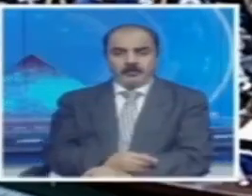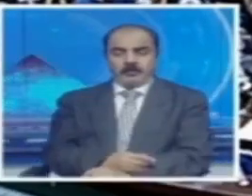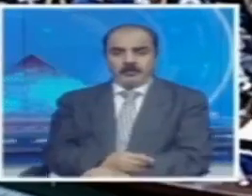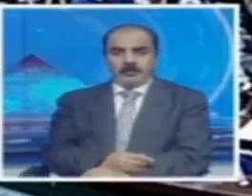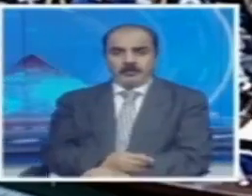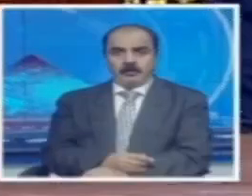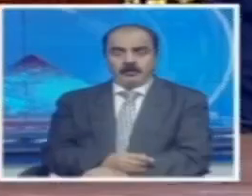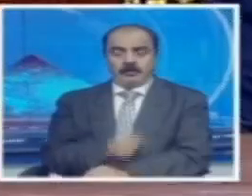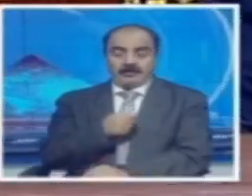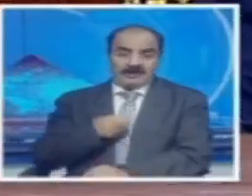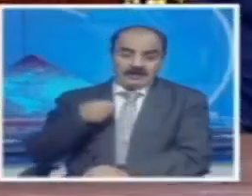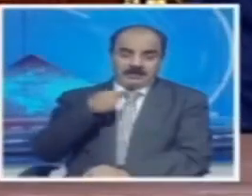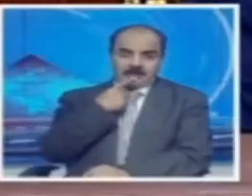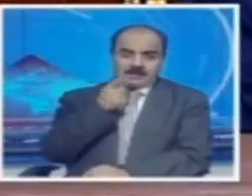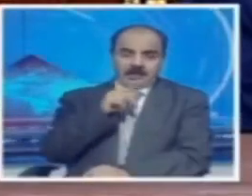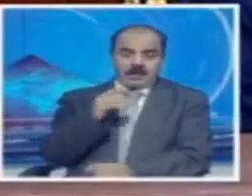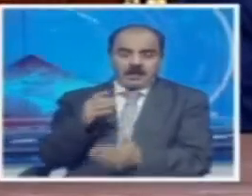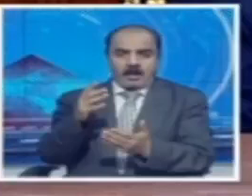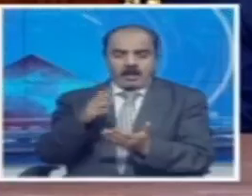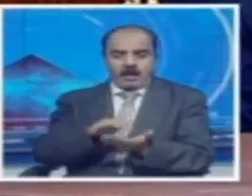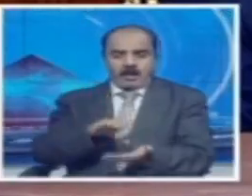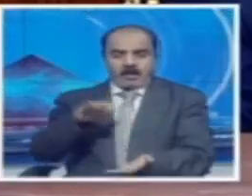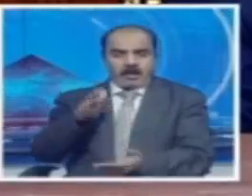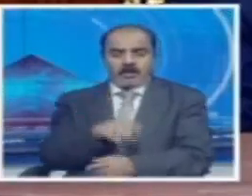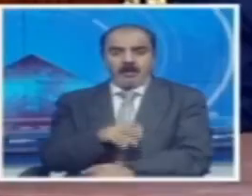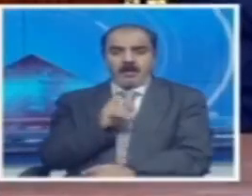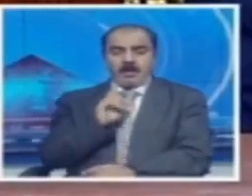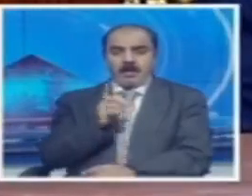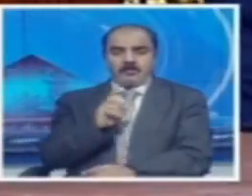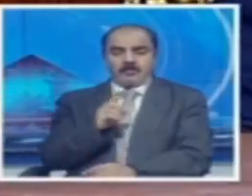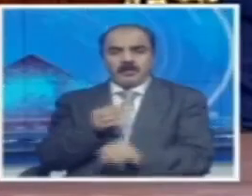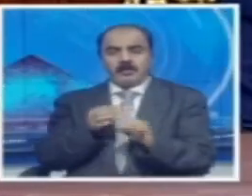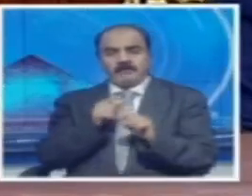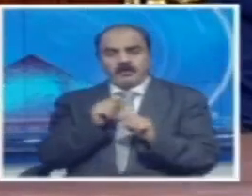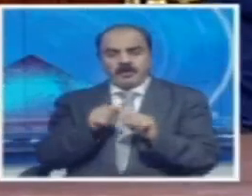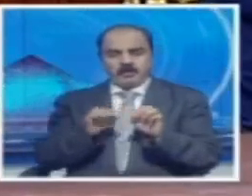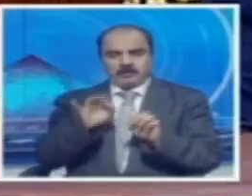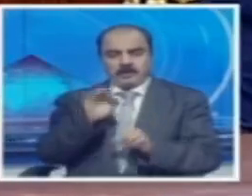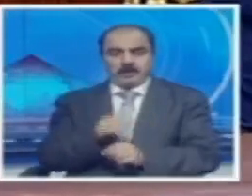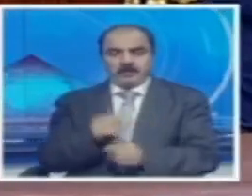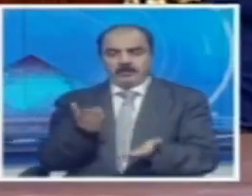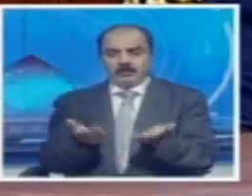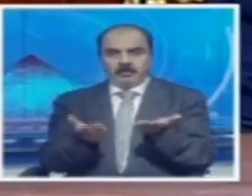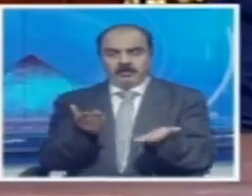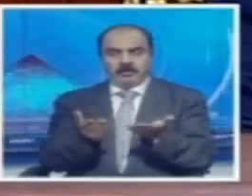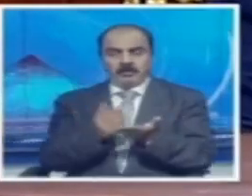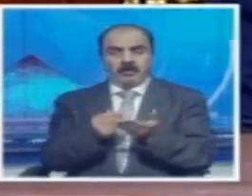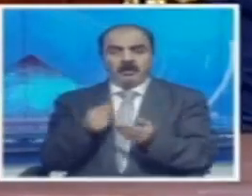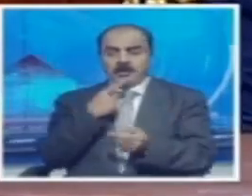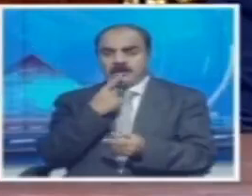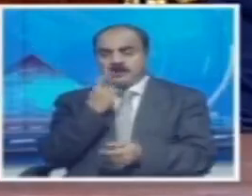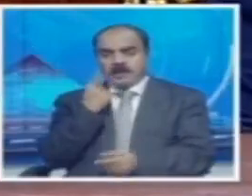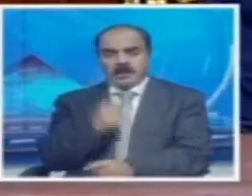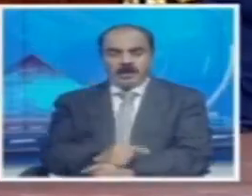22-23 زيادة سنوية في إجمالي الإيرادات بنحو 11.2% مقارنة بتقديرات موازنة العام